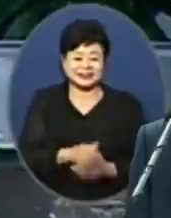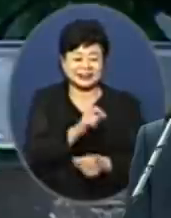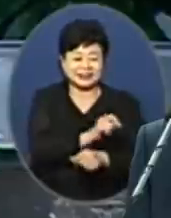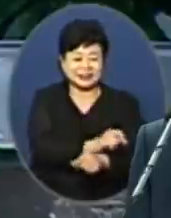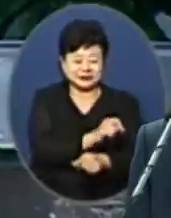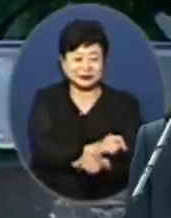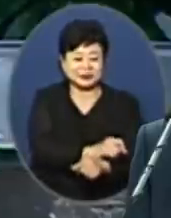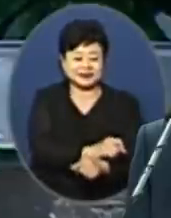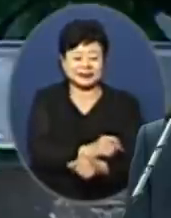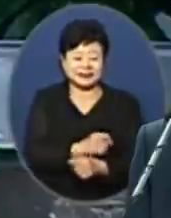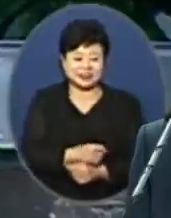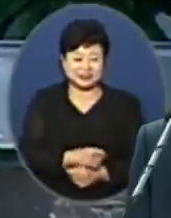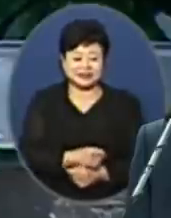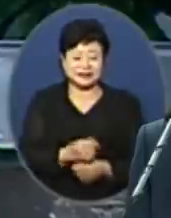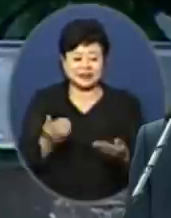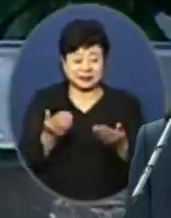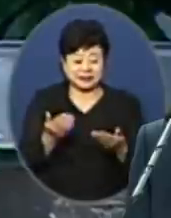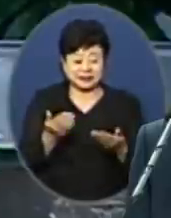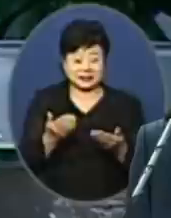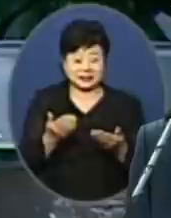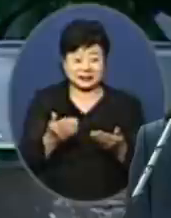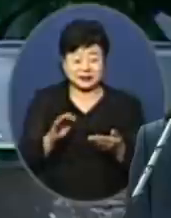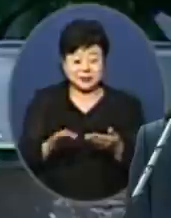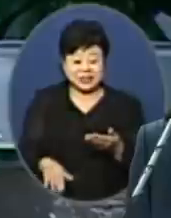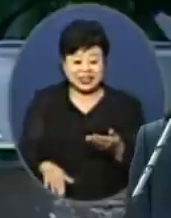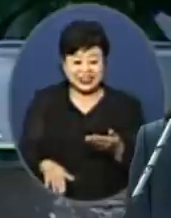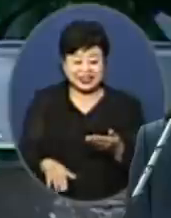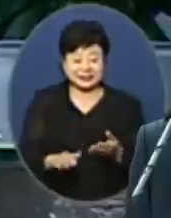집무실에서 책상에 앉아 일하는데 책상 밑에